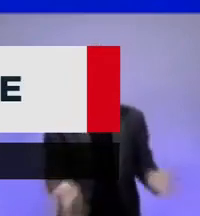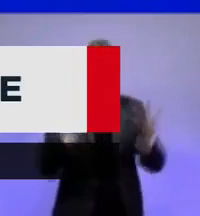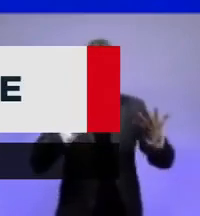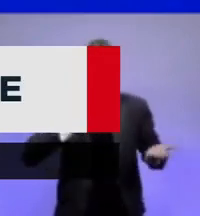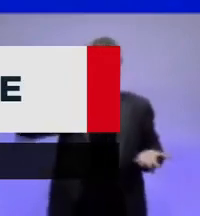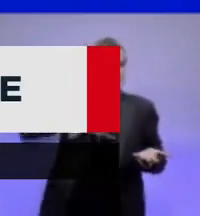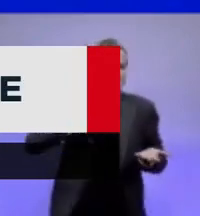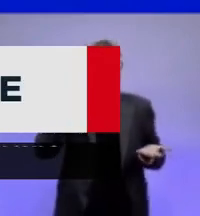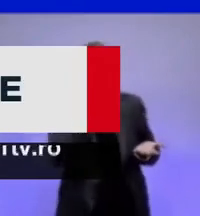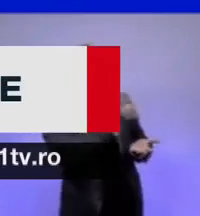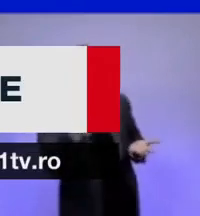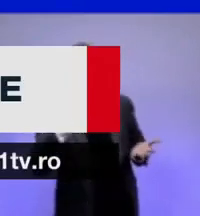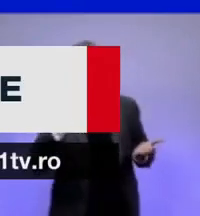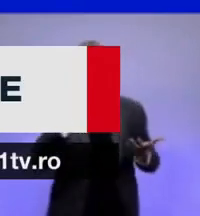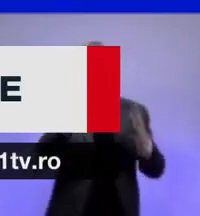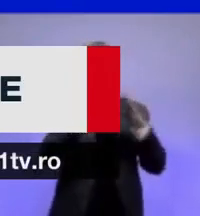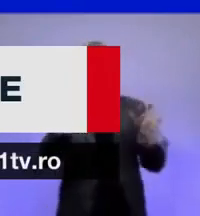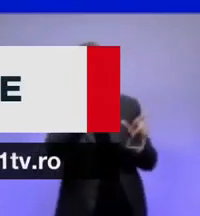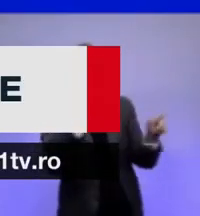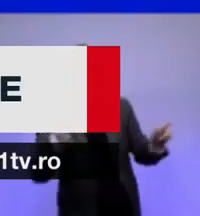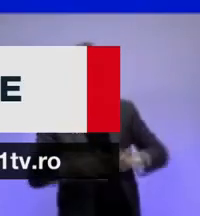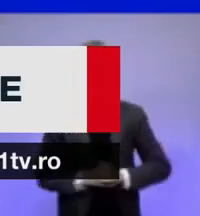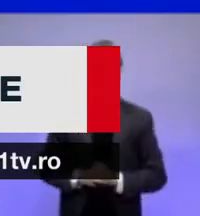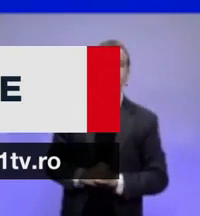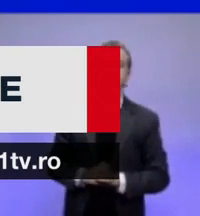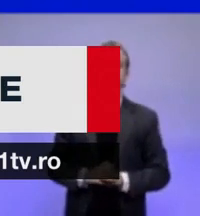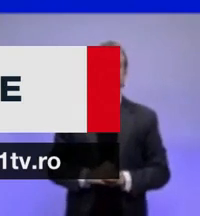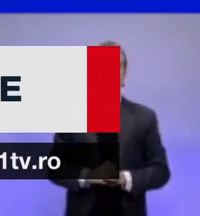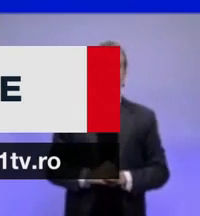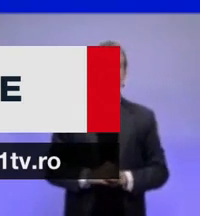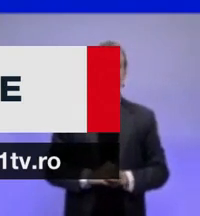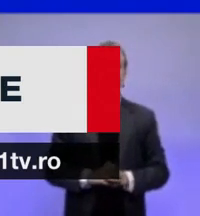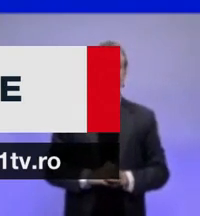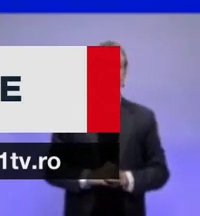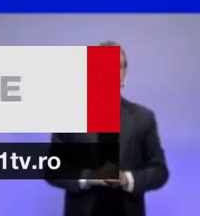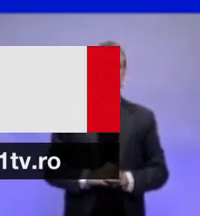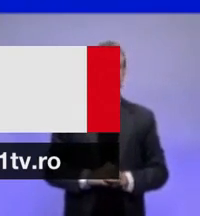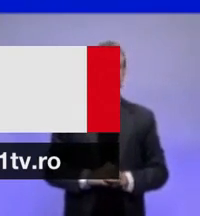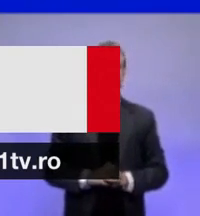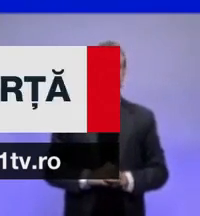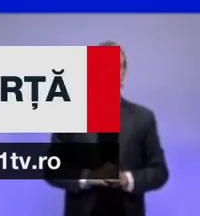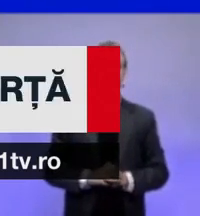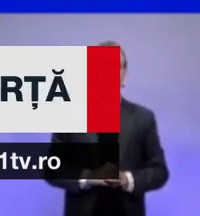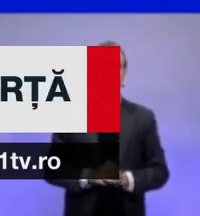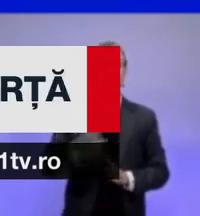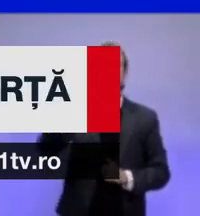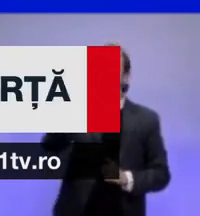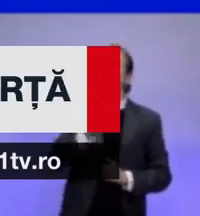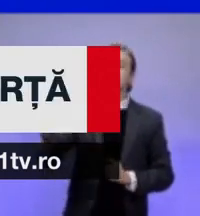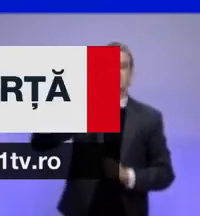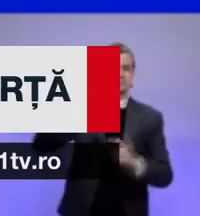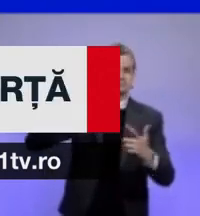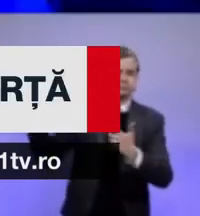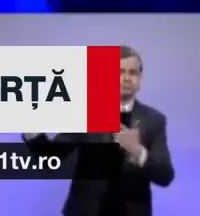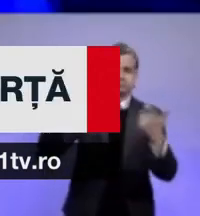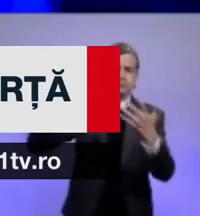noștri. În aceste momente dificile în care ne confruntăm cu un război la granițele continentului european,